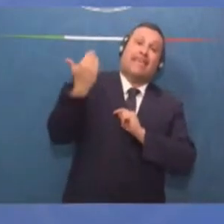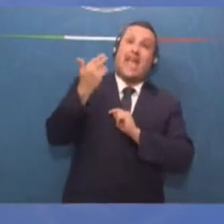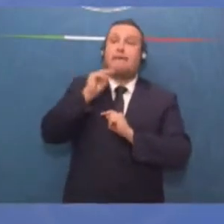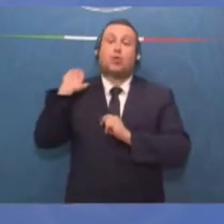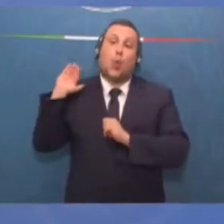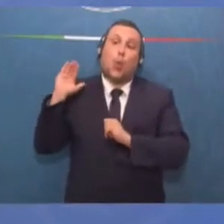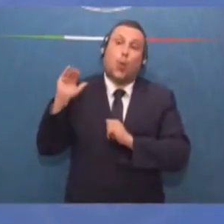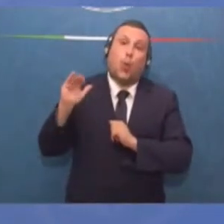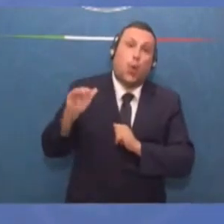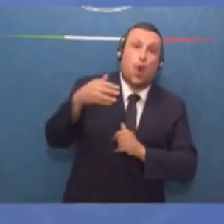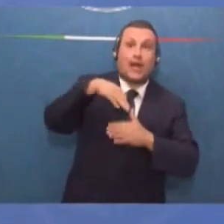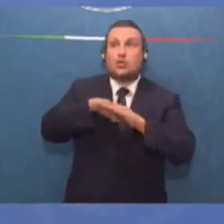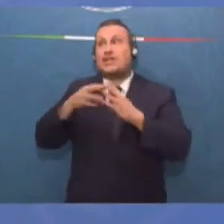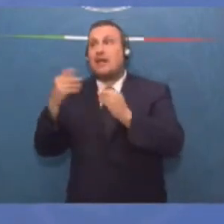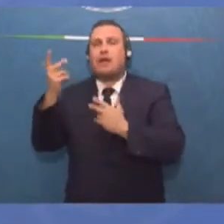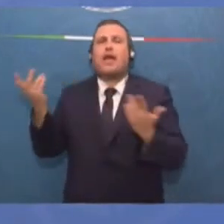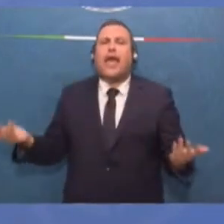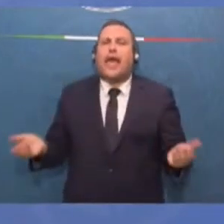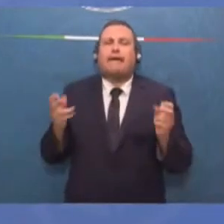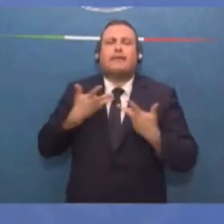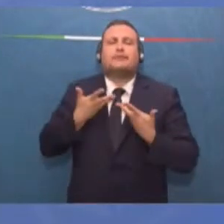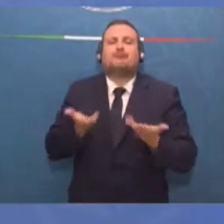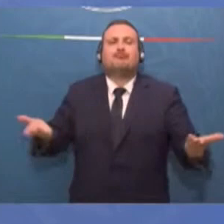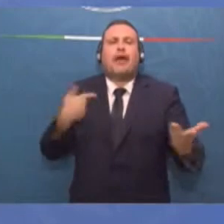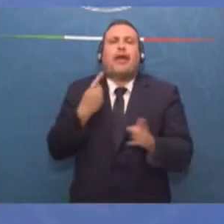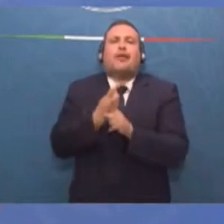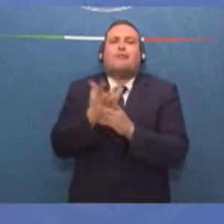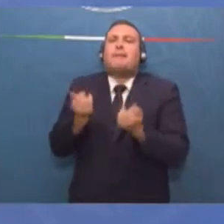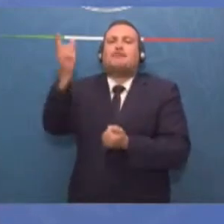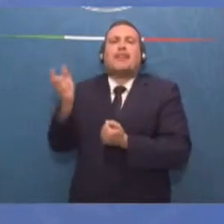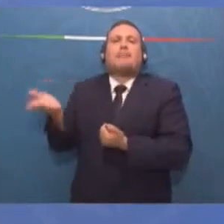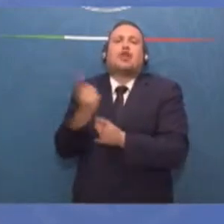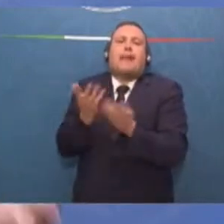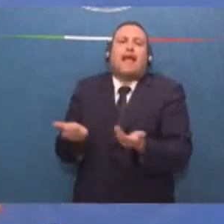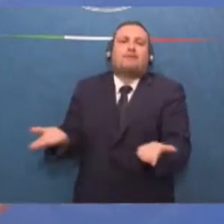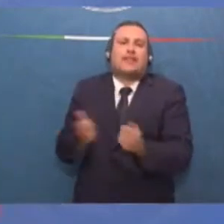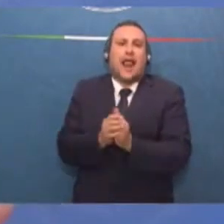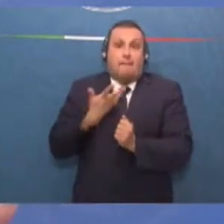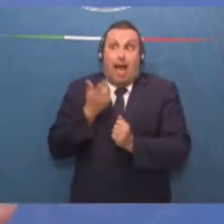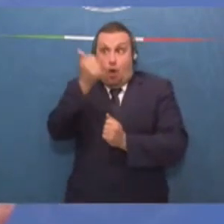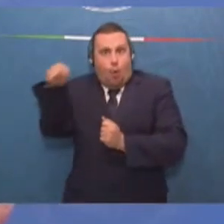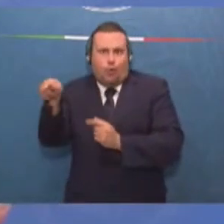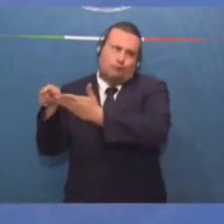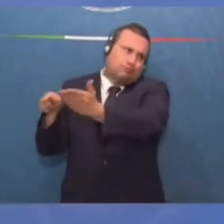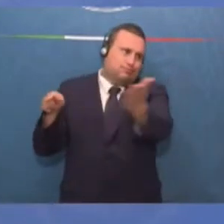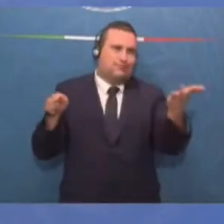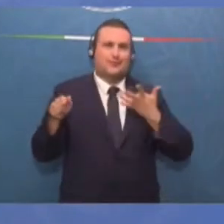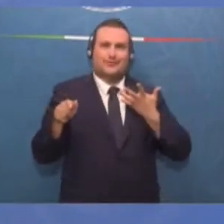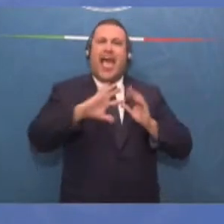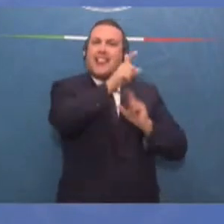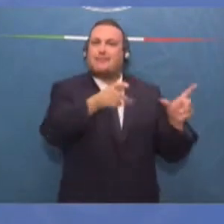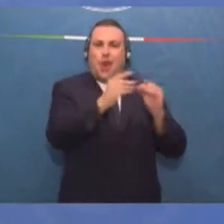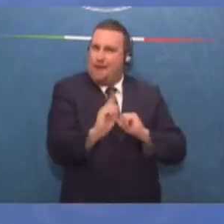parla tutti i giorni di nascosto con i russi Eh vabbè cioè c'è pure lui eh però c'è tanta gente che non lo fa cioè